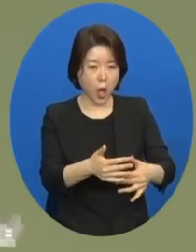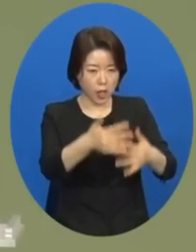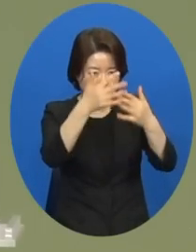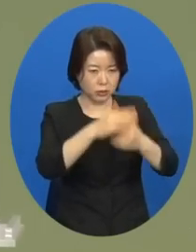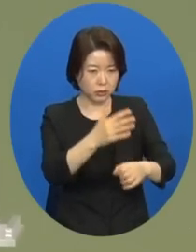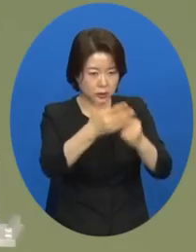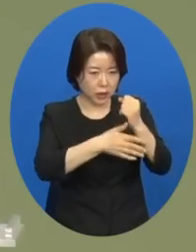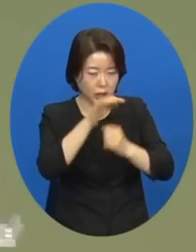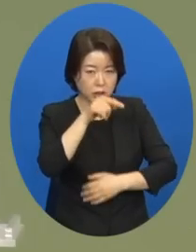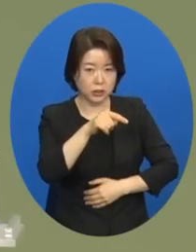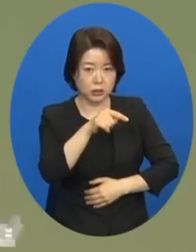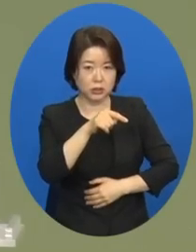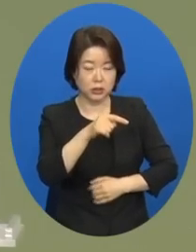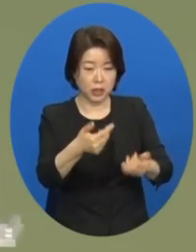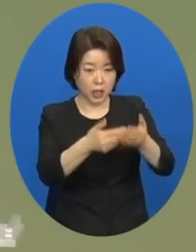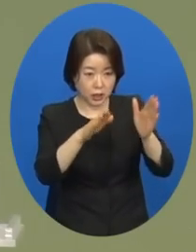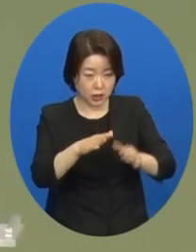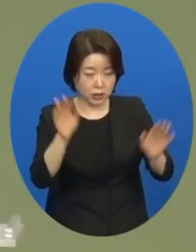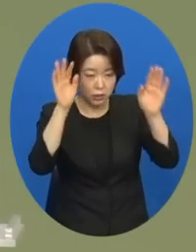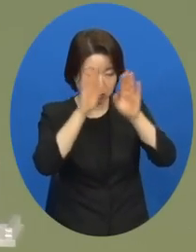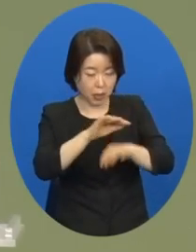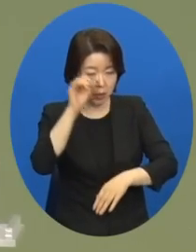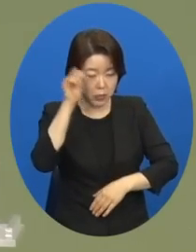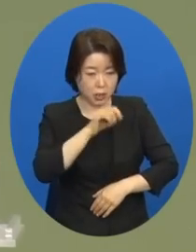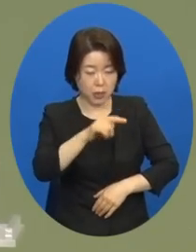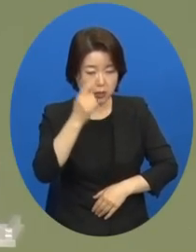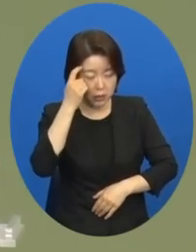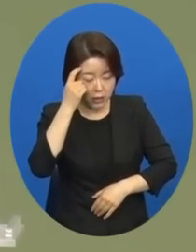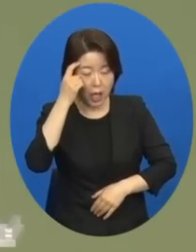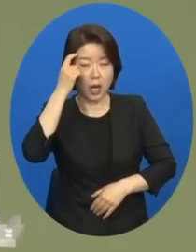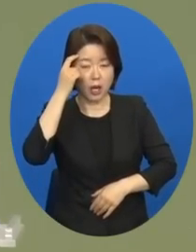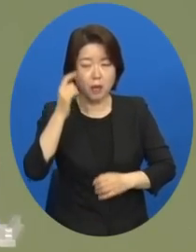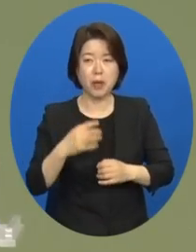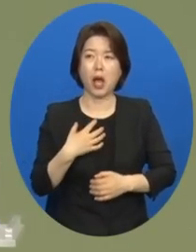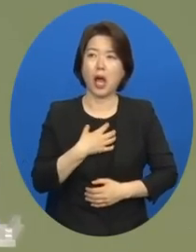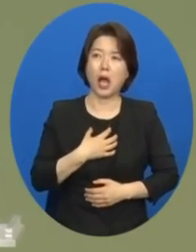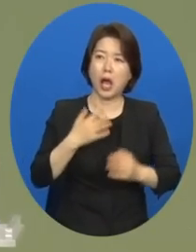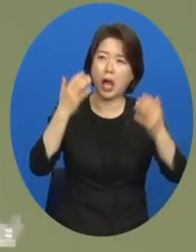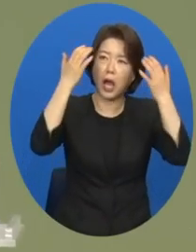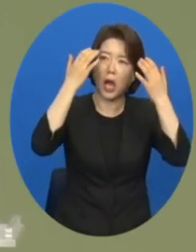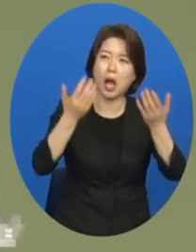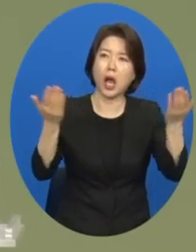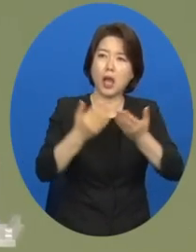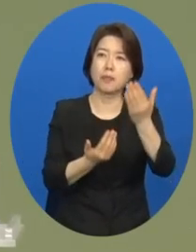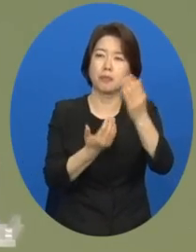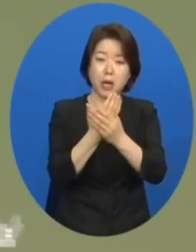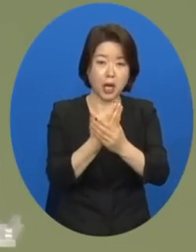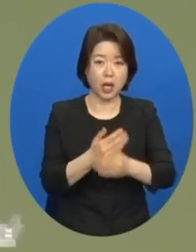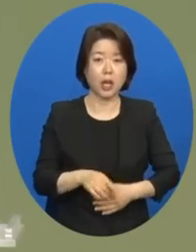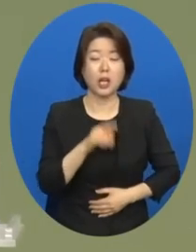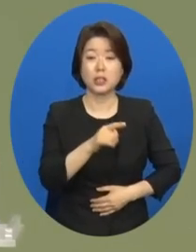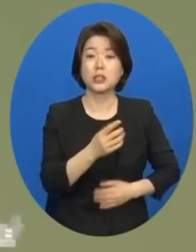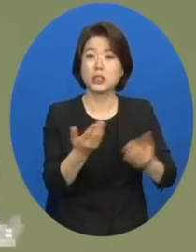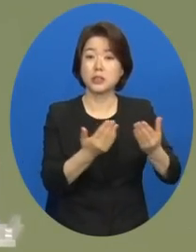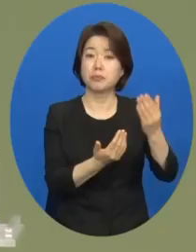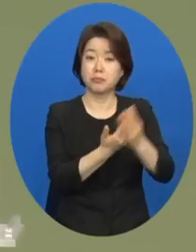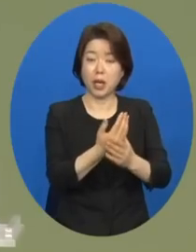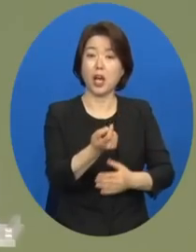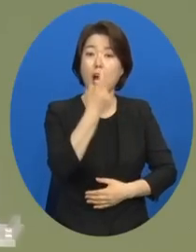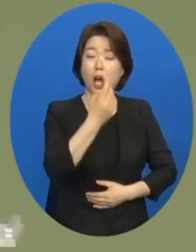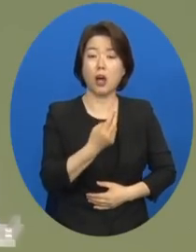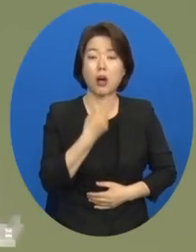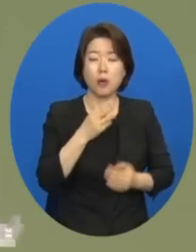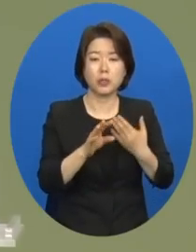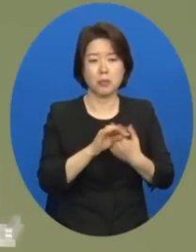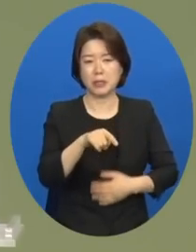지금도 그 밤 그 새벽 생각하면 그것은 고통의 사건이었지만 그것이 없었으면 나도